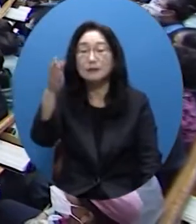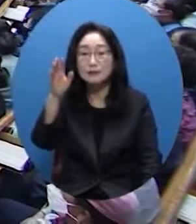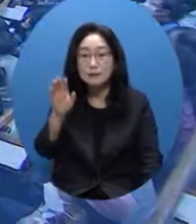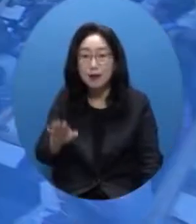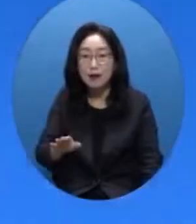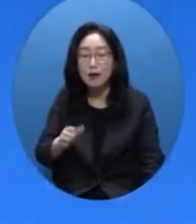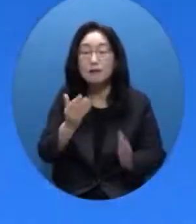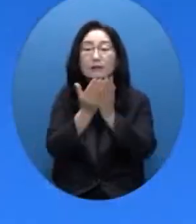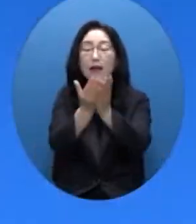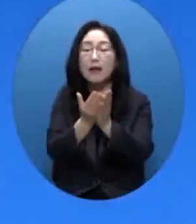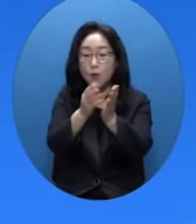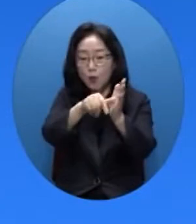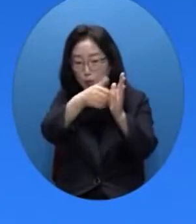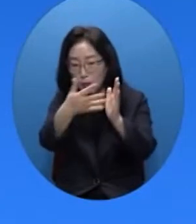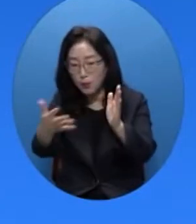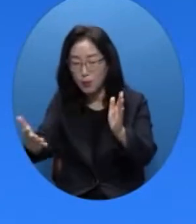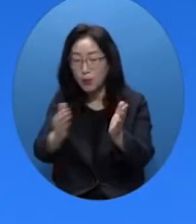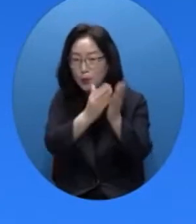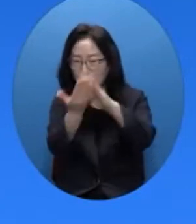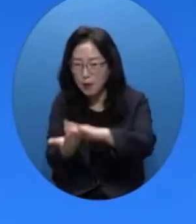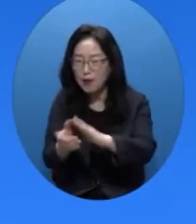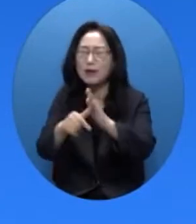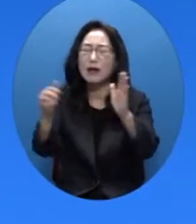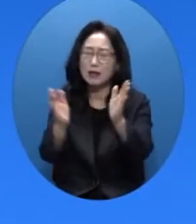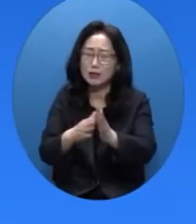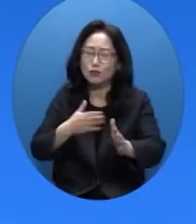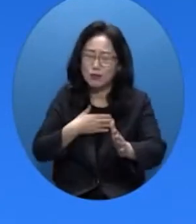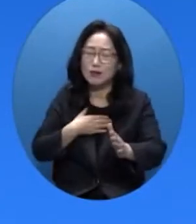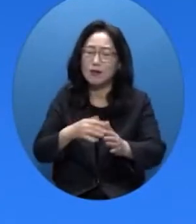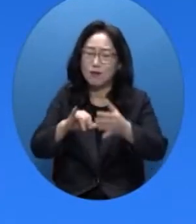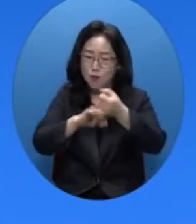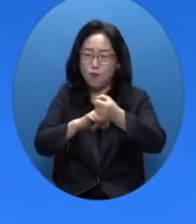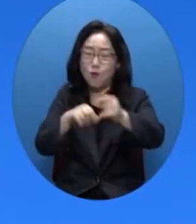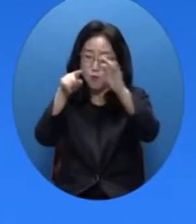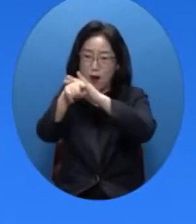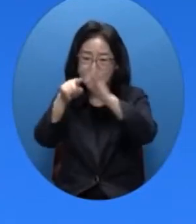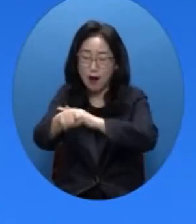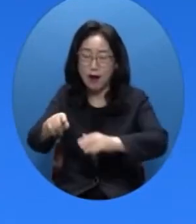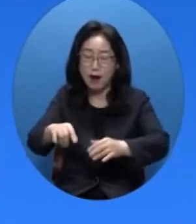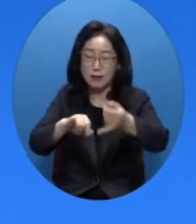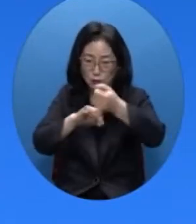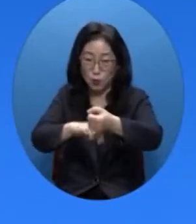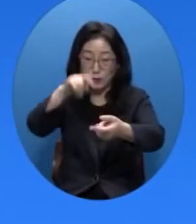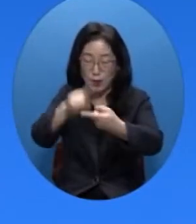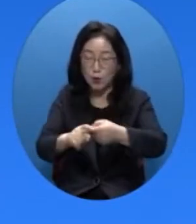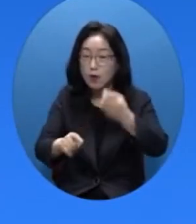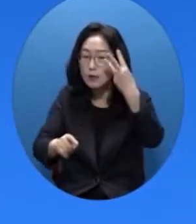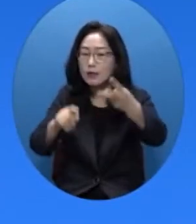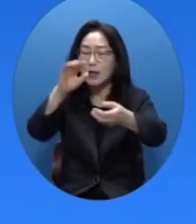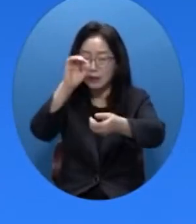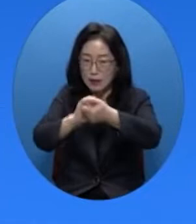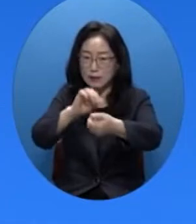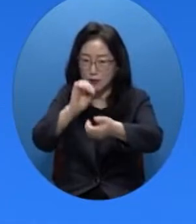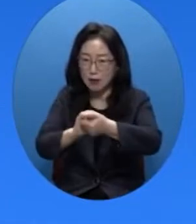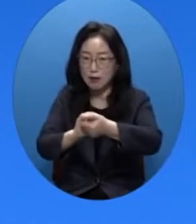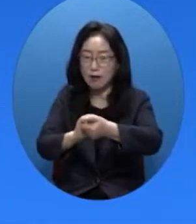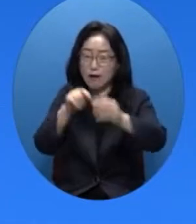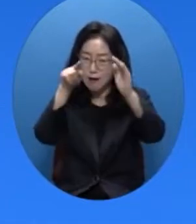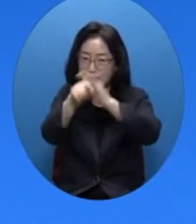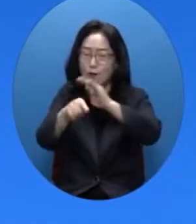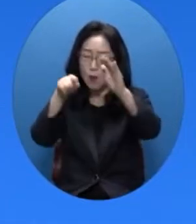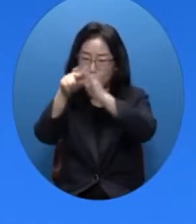이 세월호 사건 이 종료될 때까지 가겠다고 약속을 하고 속달 한번씩 가고 또가고 또가고 또가고